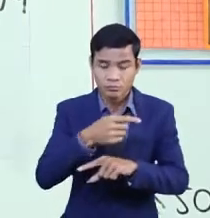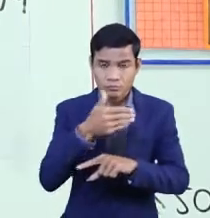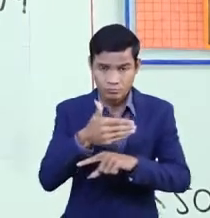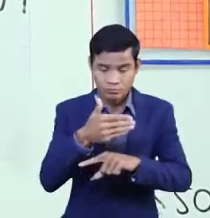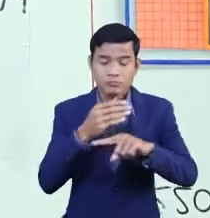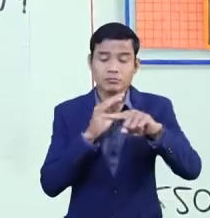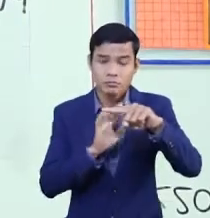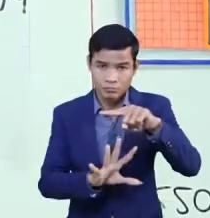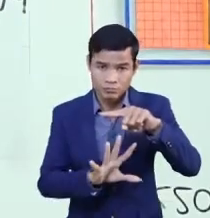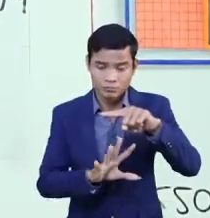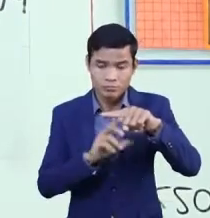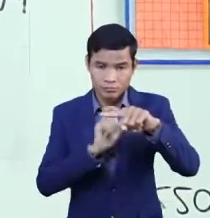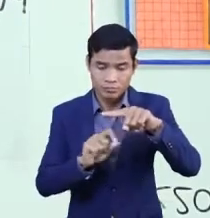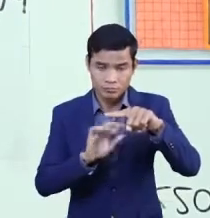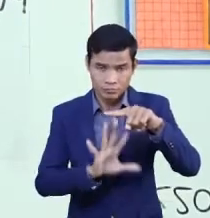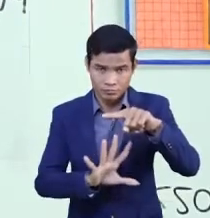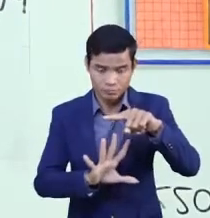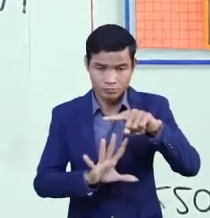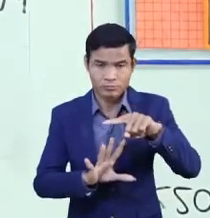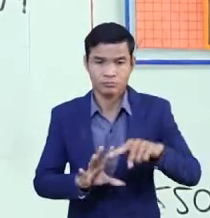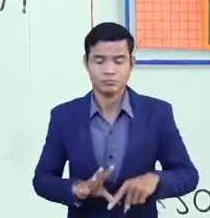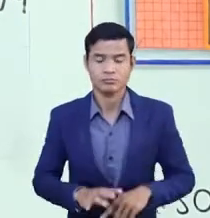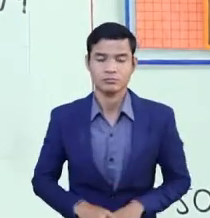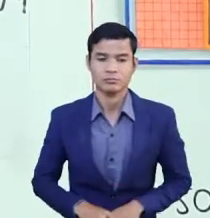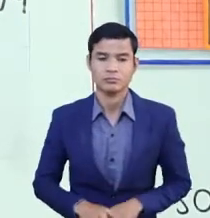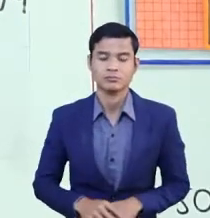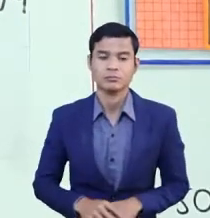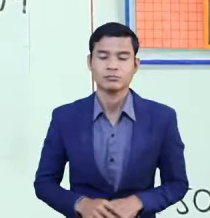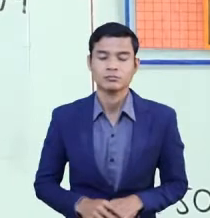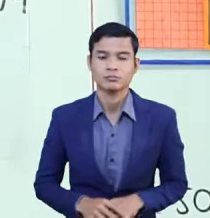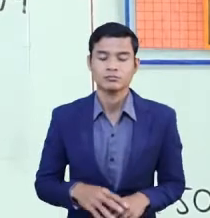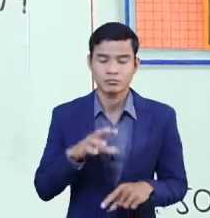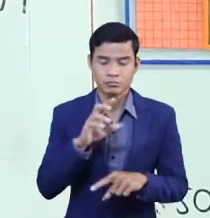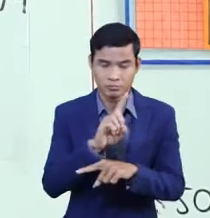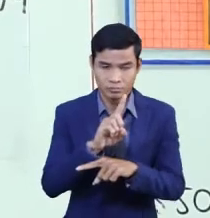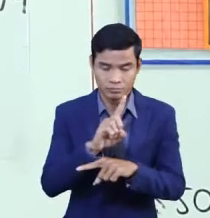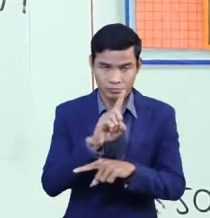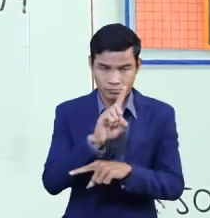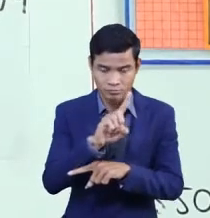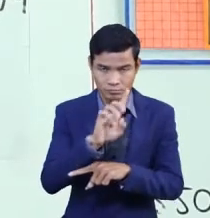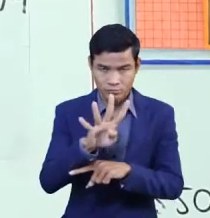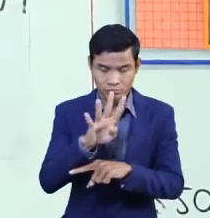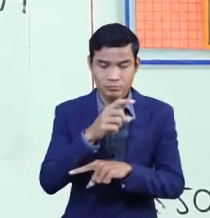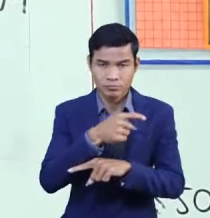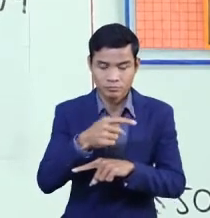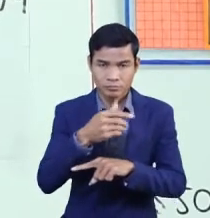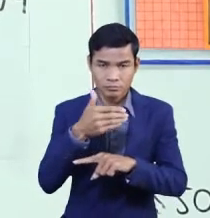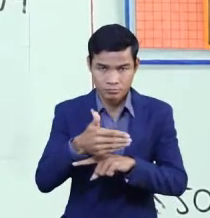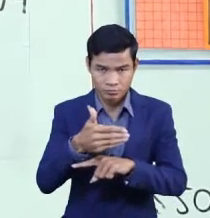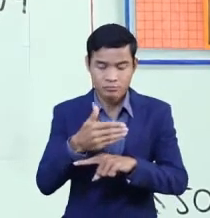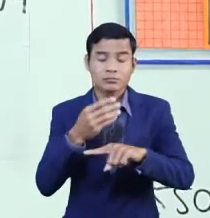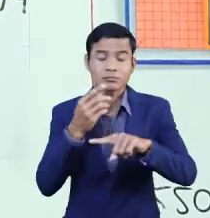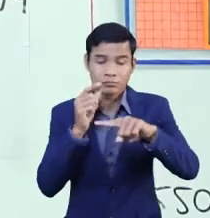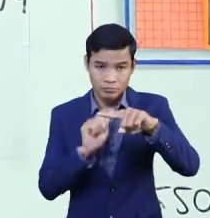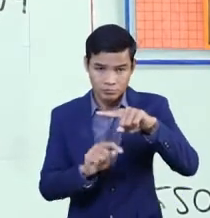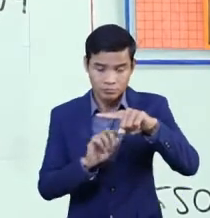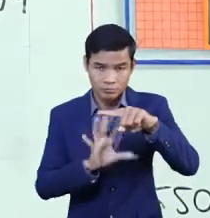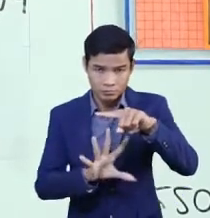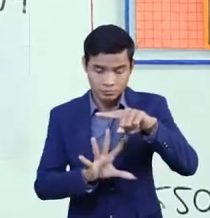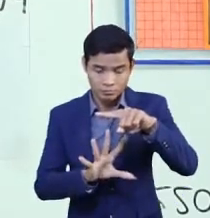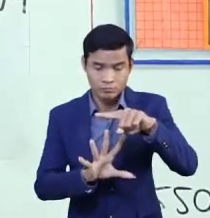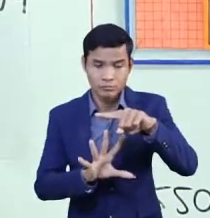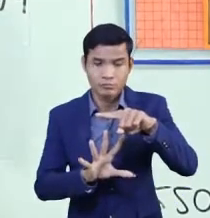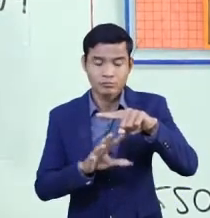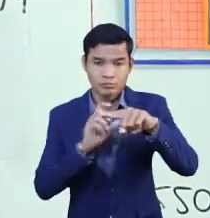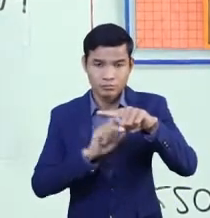ល់5យើងសរសេរលេខលេខ5ណាកូនណាចា14ដក9នៅសល់5